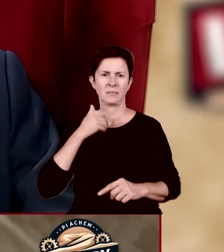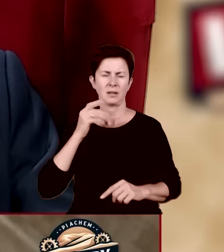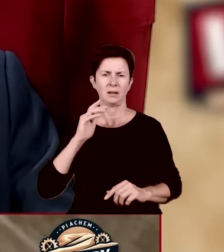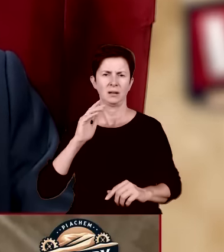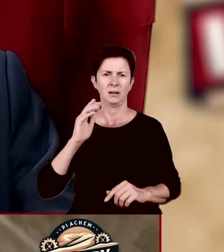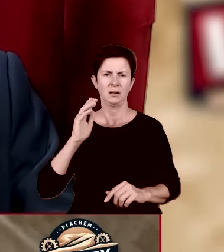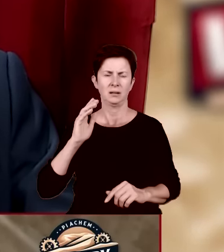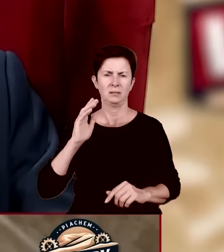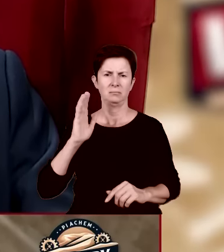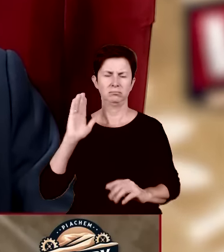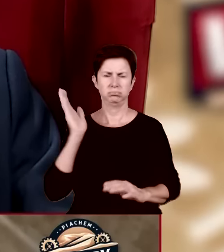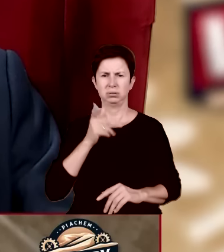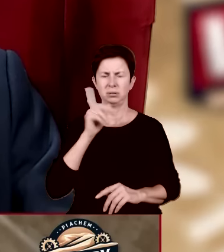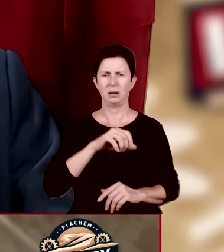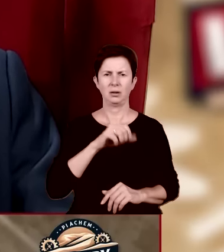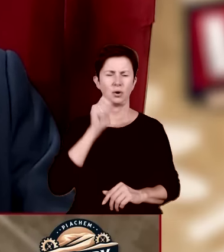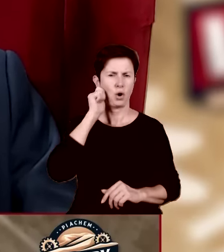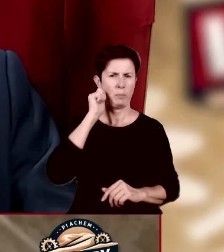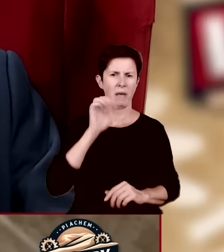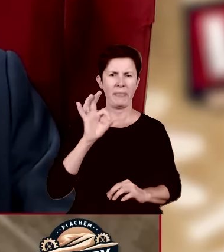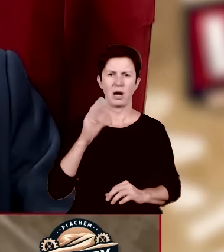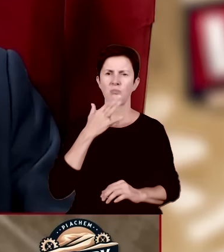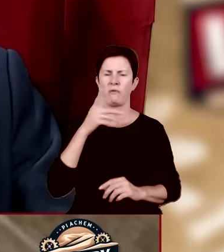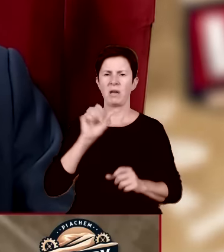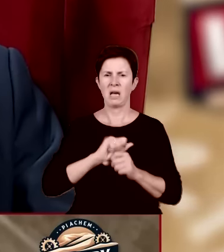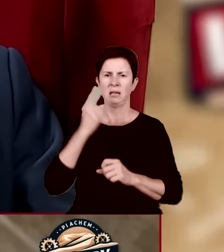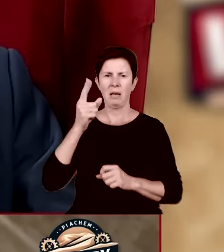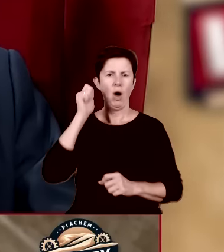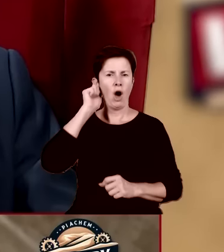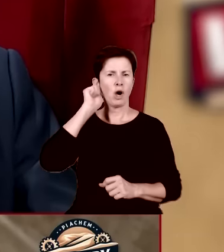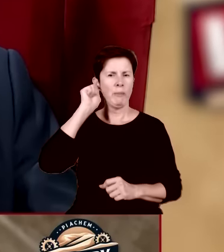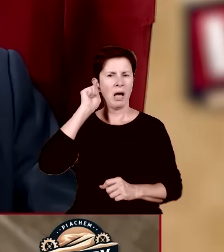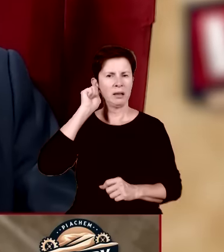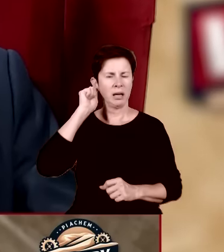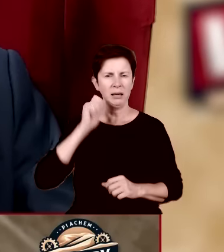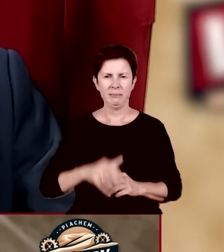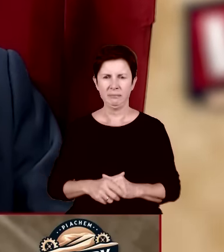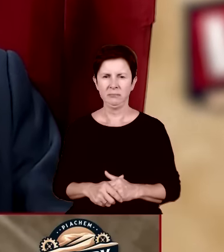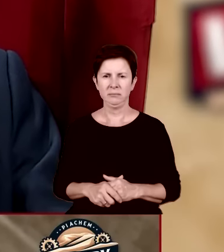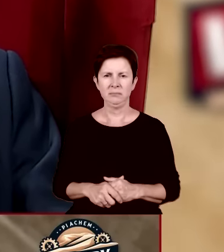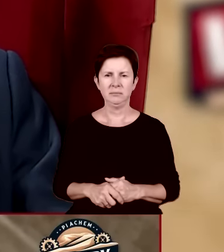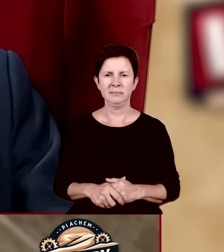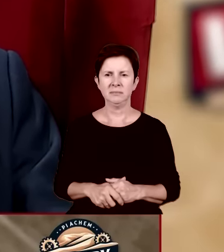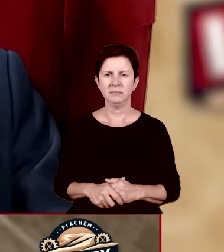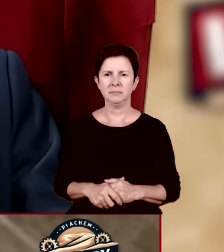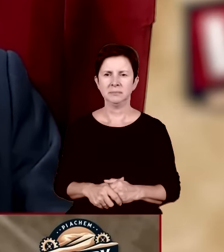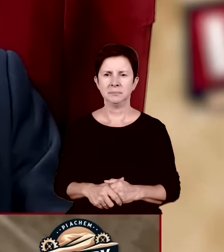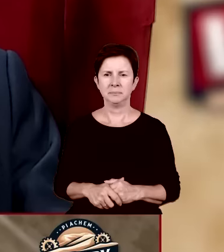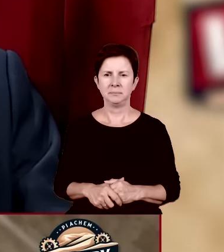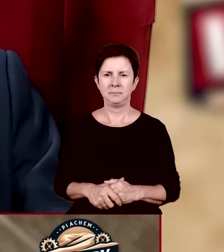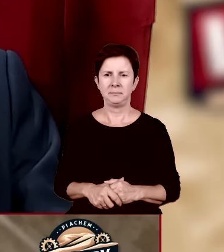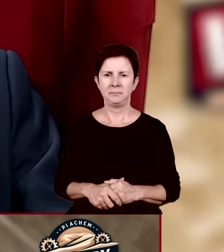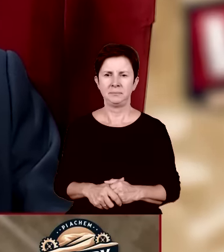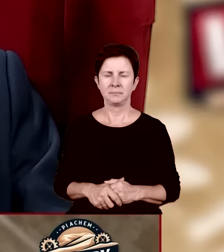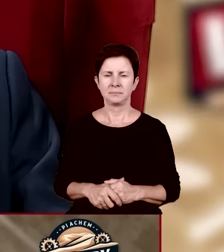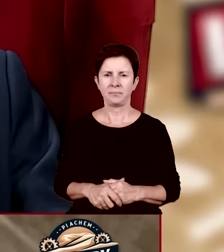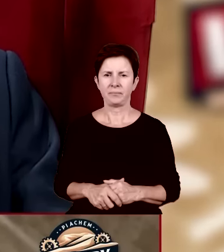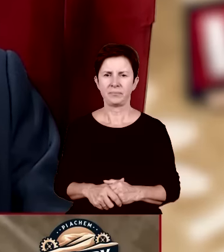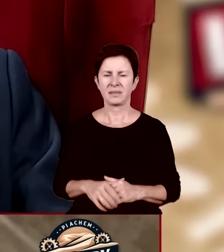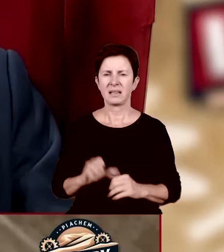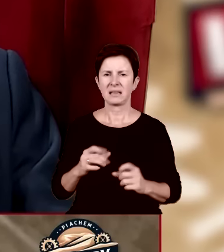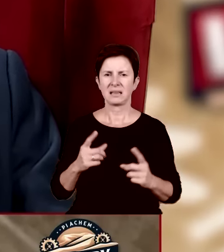dzisiaj sam twierdzi, że jest babą, no i tak to jest uznawane. No, wobec tej